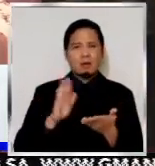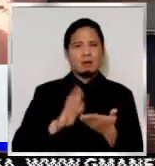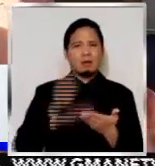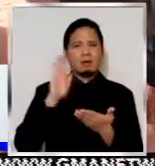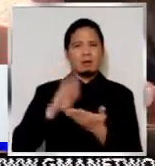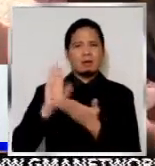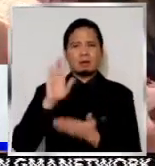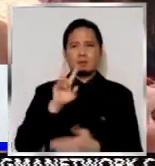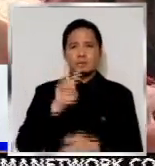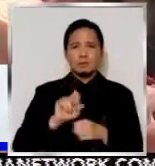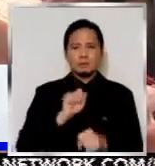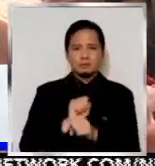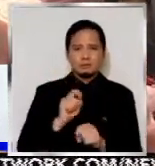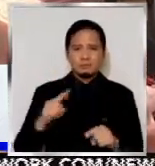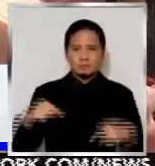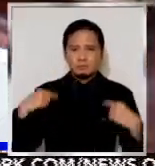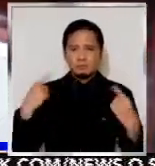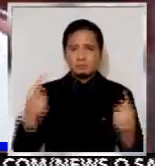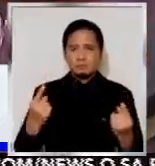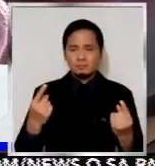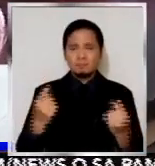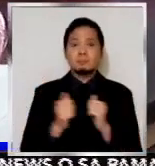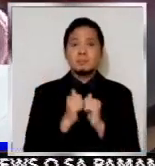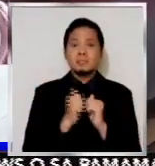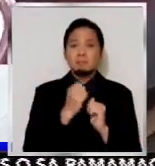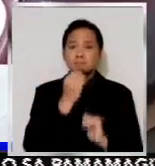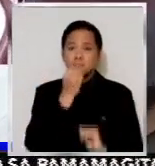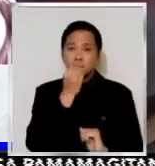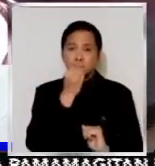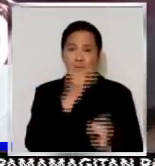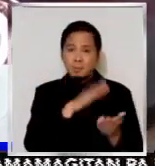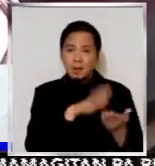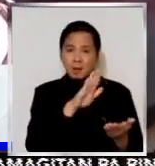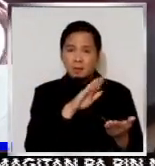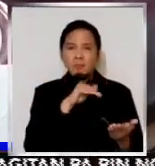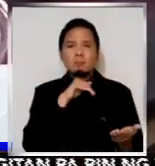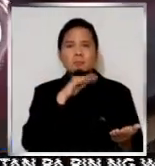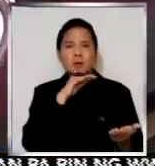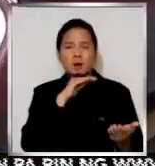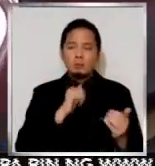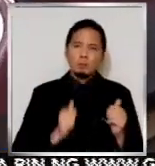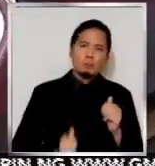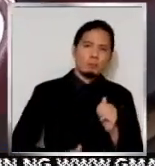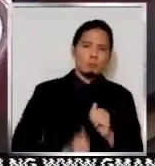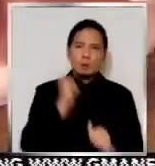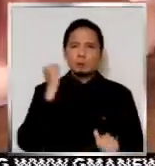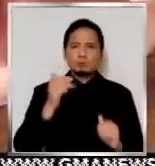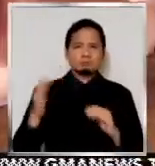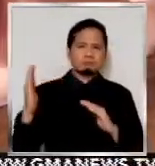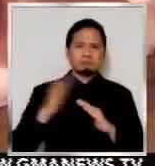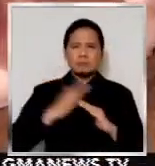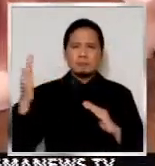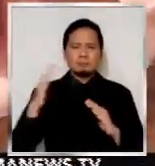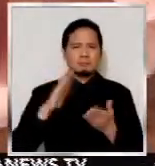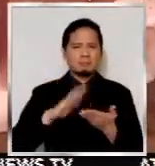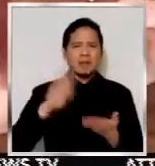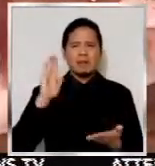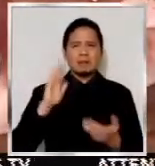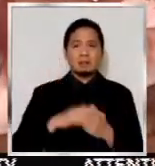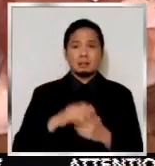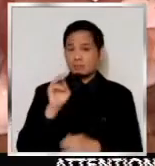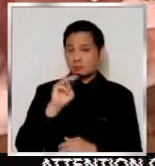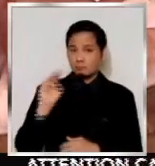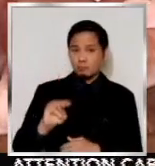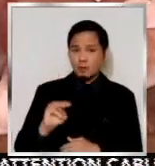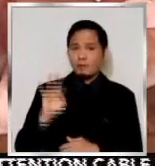At sa mga pagkaing nagtaas ng presyo, baboy ang una sa listahan. Sa Metro Manila, umabot sa 400 pesos